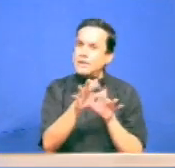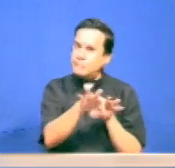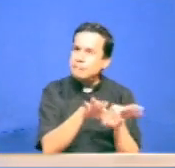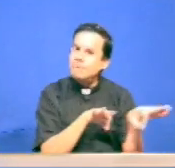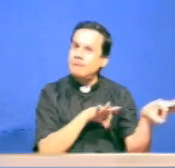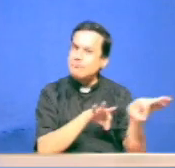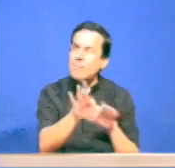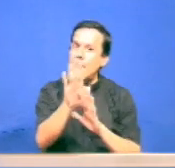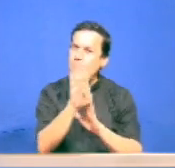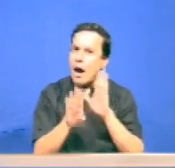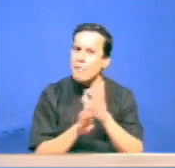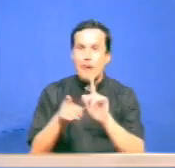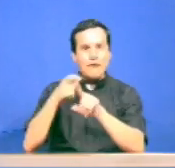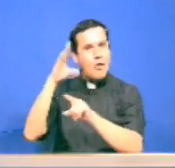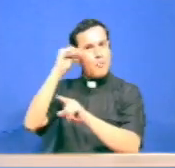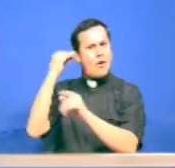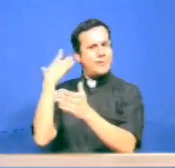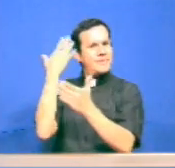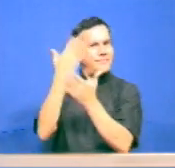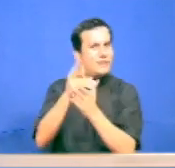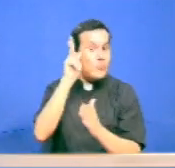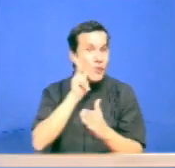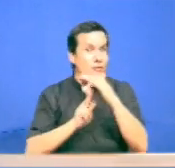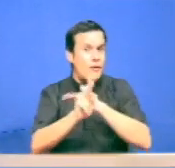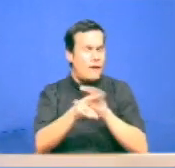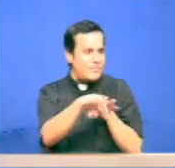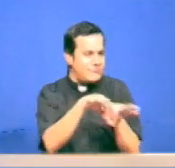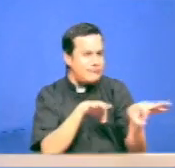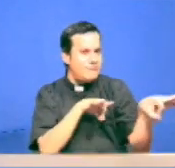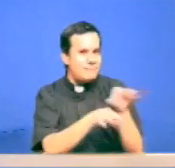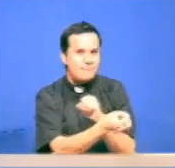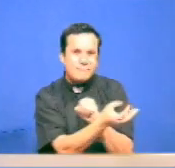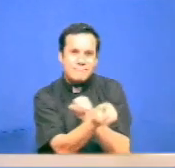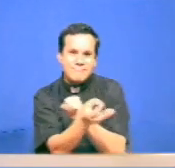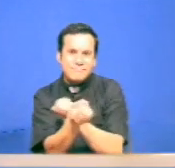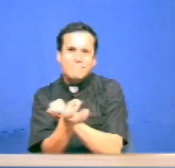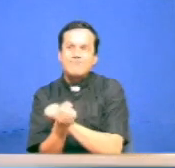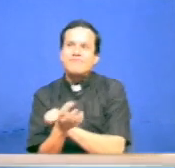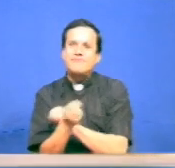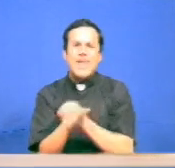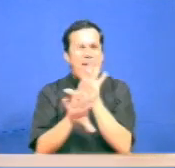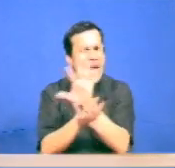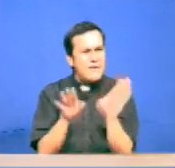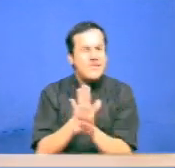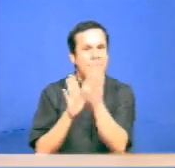wote kuwafafanulia maneno yaliyomhusu yeye mwenyewe katika maandiko yote.